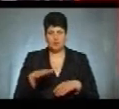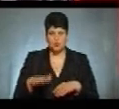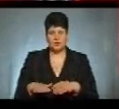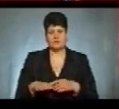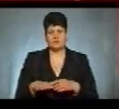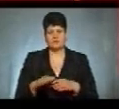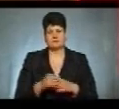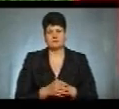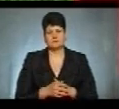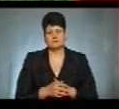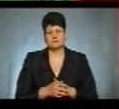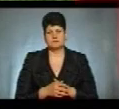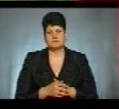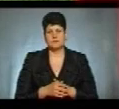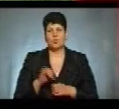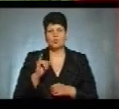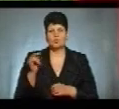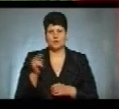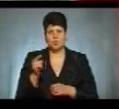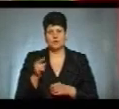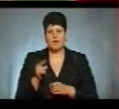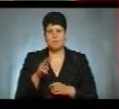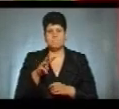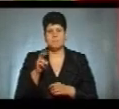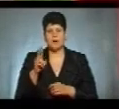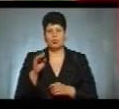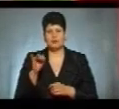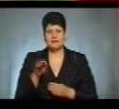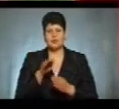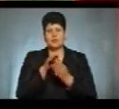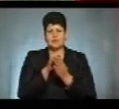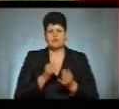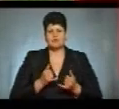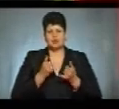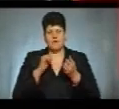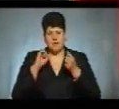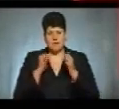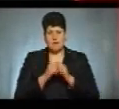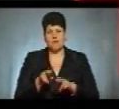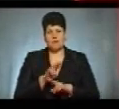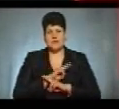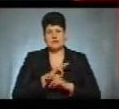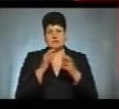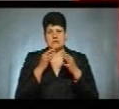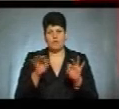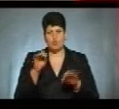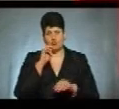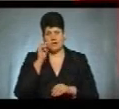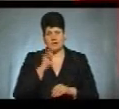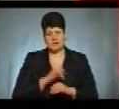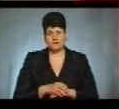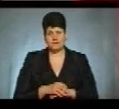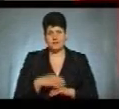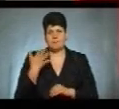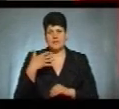повторилася. У Тернополі на Миколаївському кладовищі вшанували пам'ять полеглих за волю України. 50